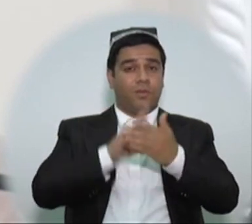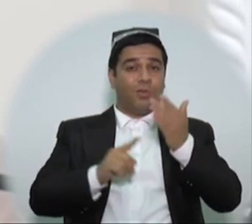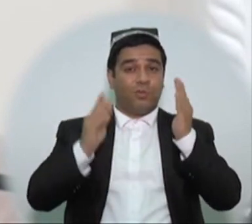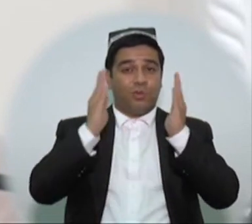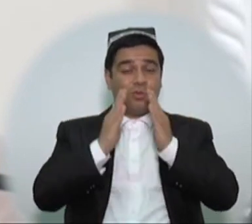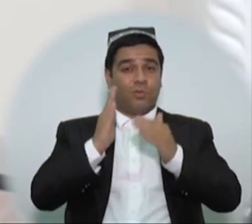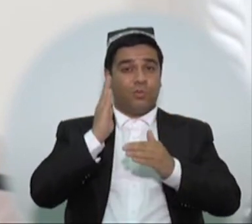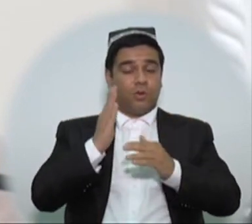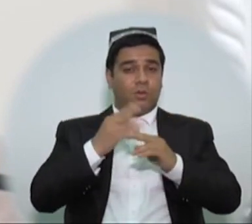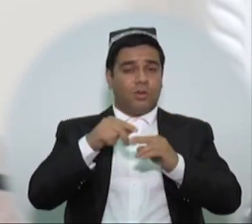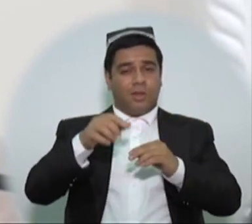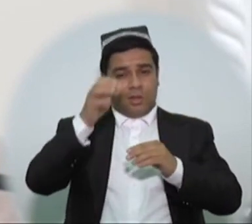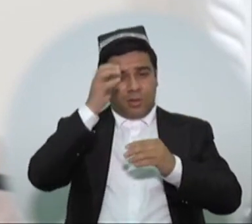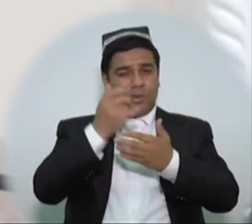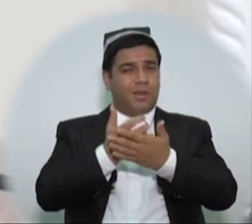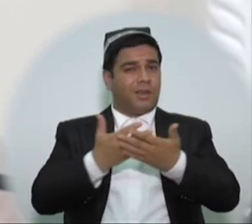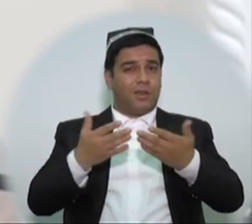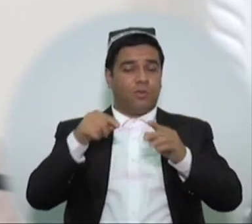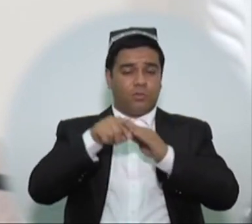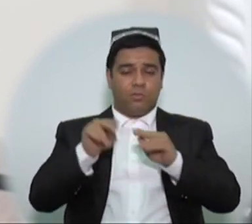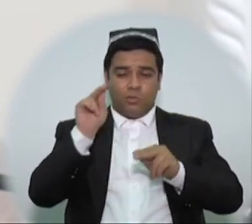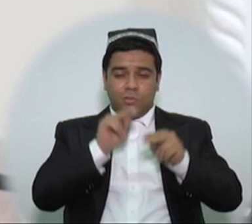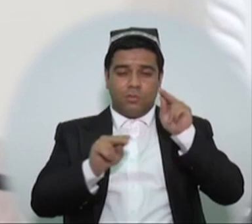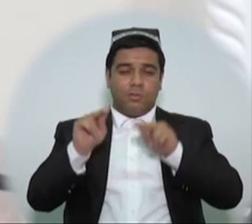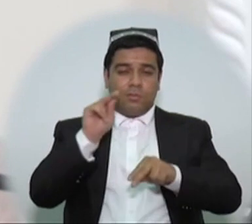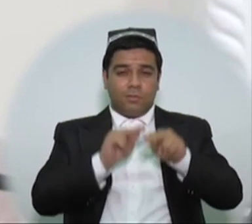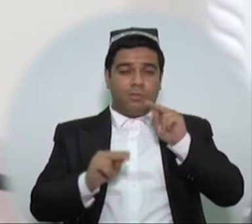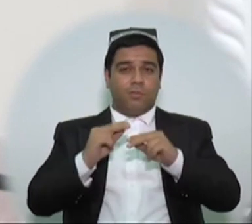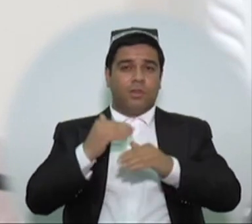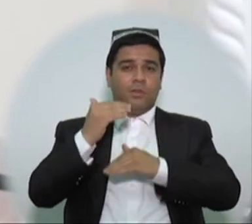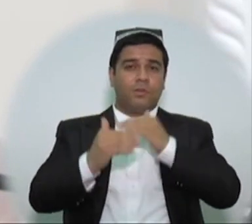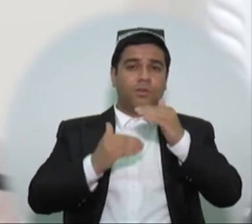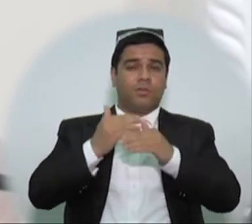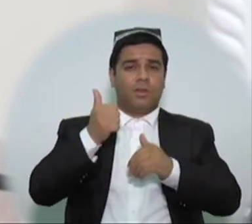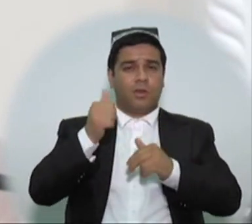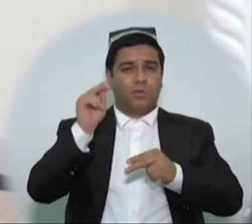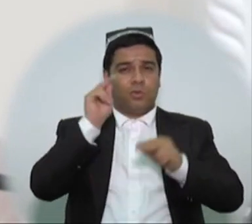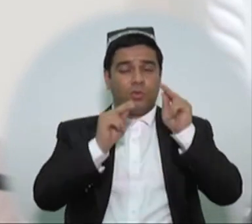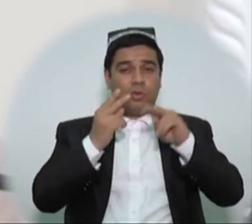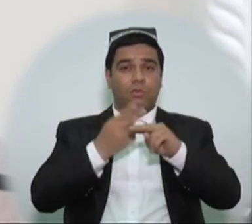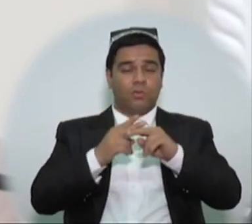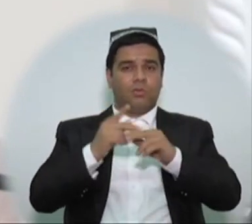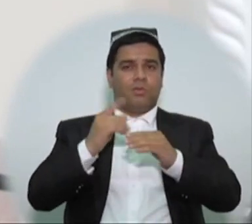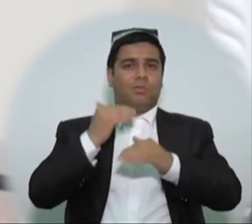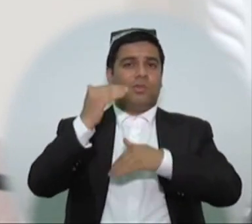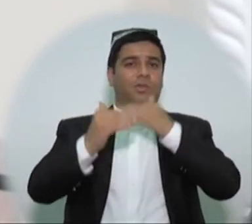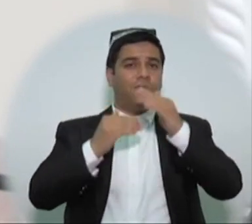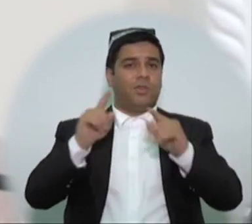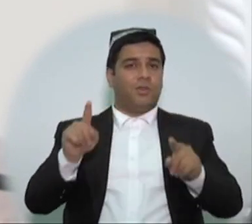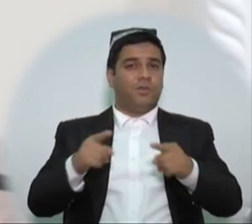o'laroq ilmni turli sohalarini puxta egallash, yaxshilab o'rganish, unda peshqadam